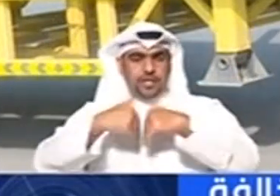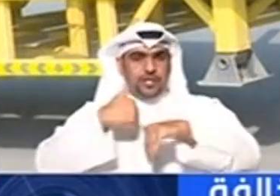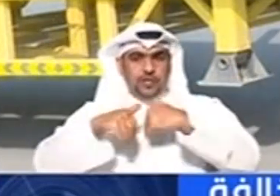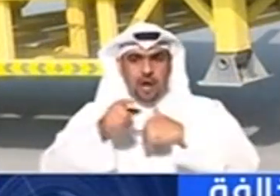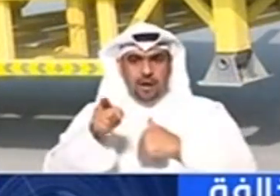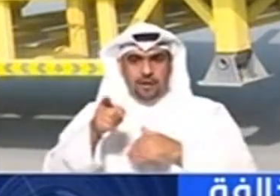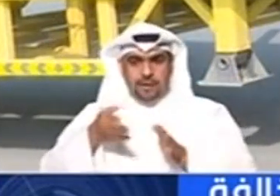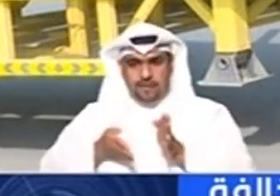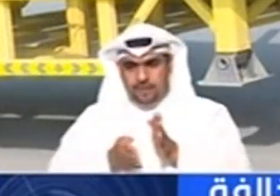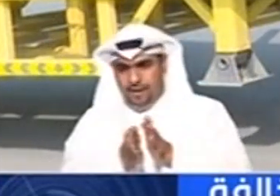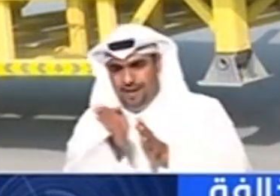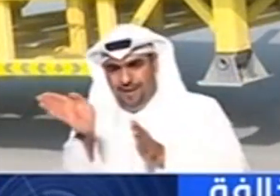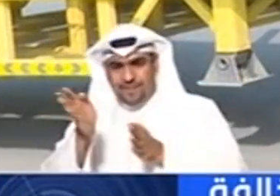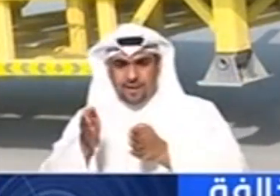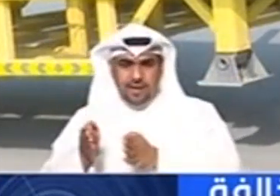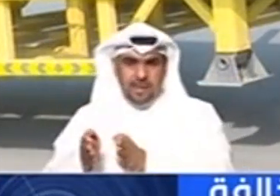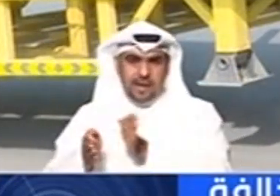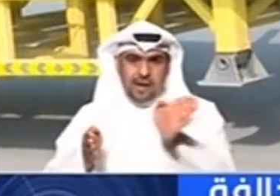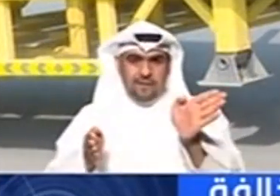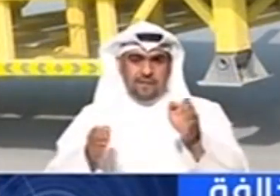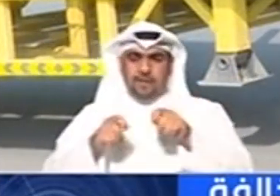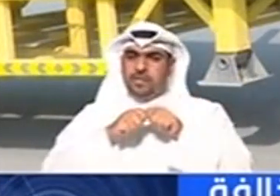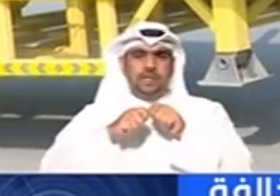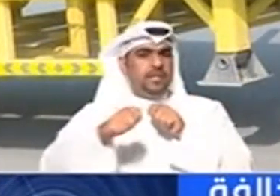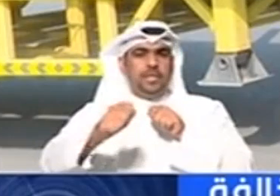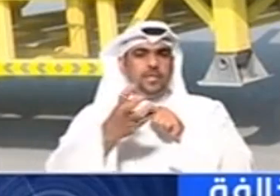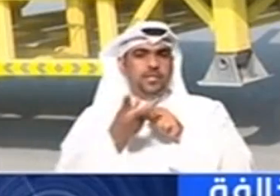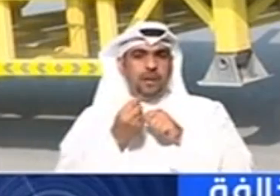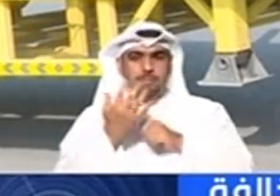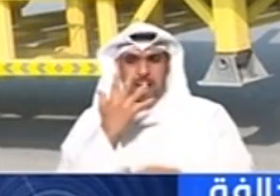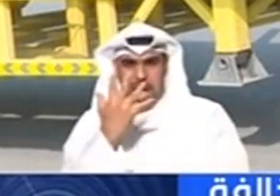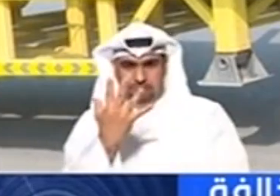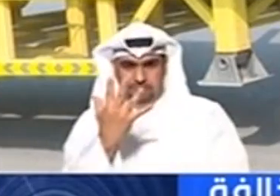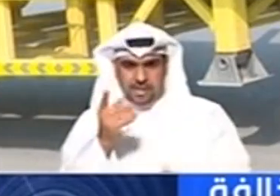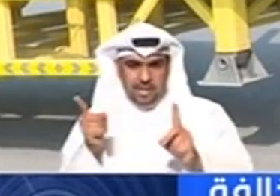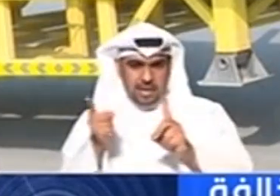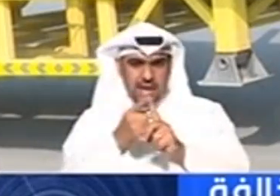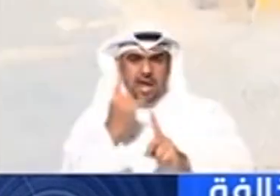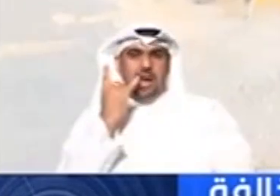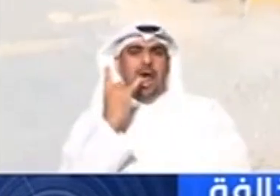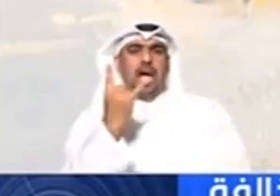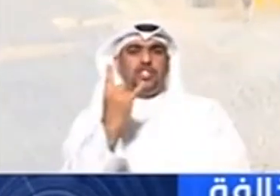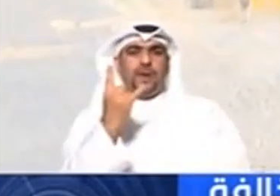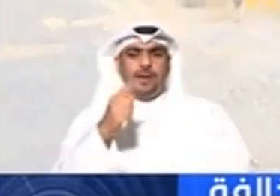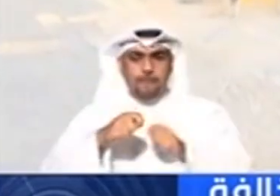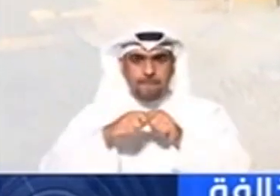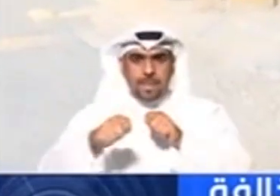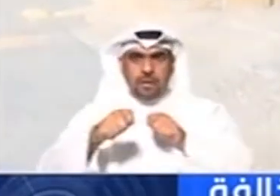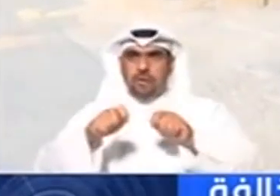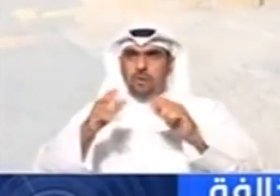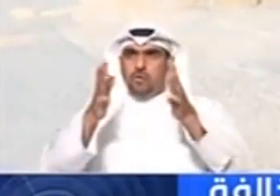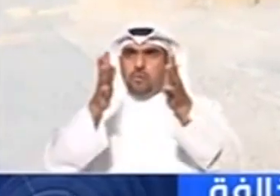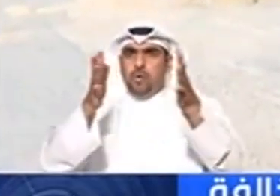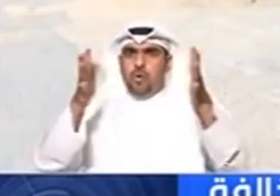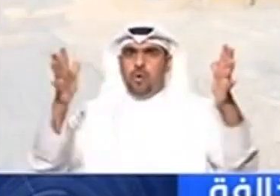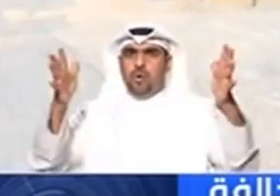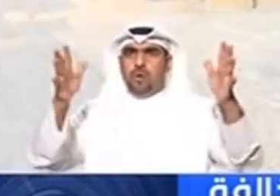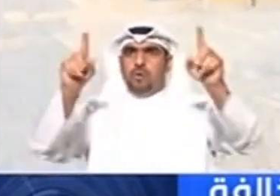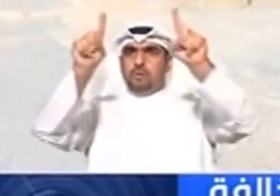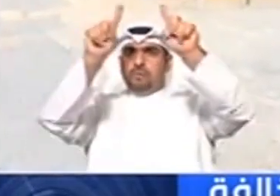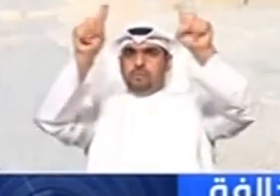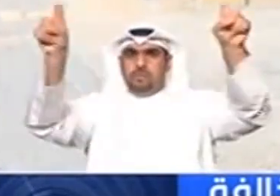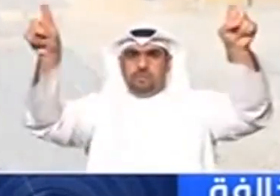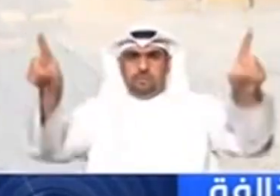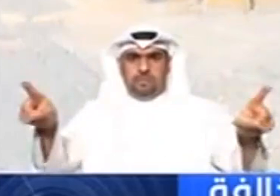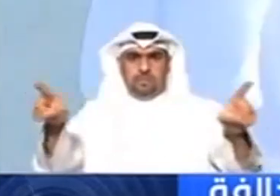محتواها يعني من 5 أمتار إلى 10 أمتار تقريبا ويتم رفعها. لا صوت يعلو فوق تطبيق القانون